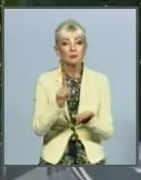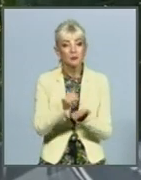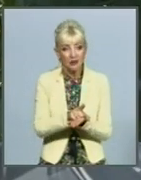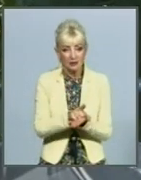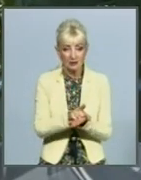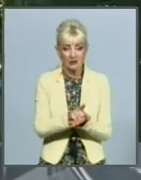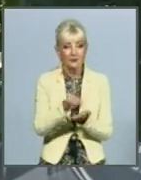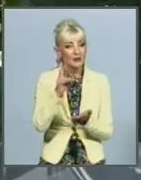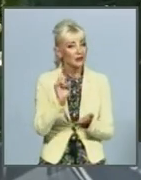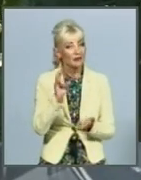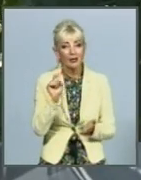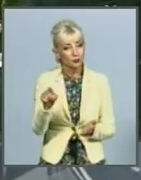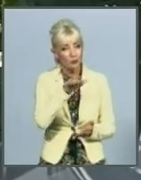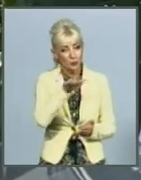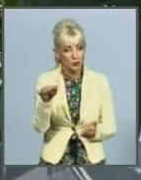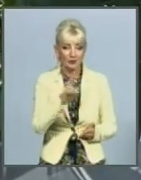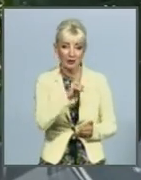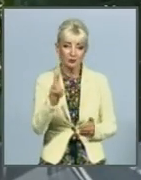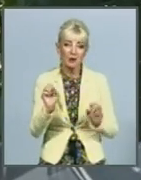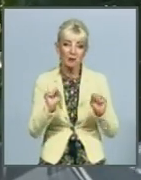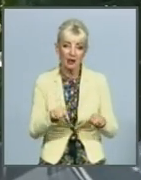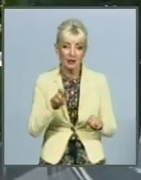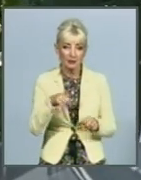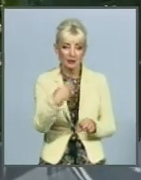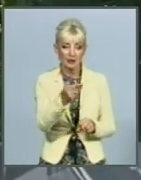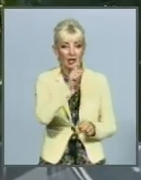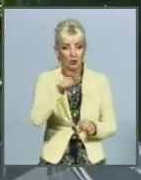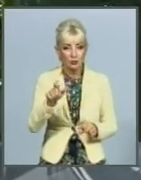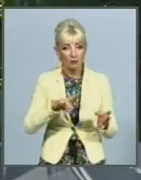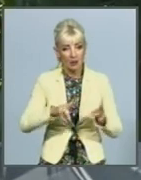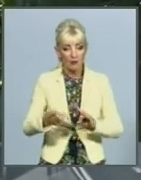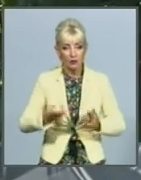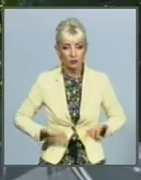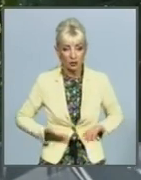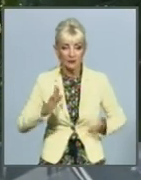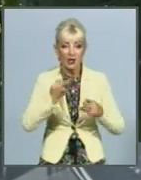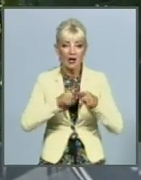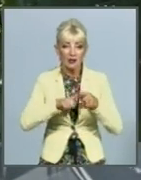на том уровне, которые бы могли бы дать людям нормальную жизнь в этом возрасте. Но